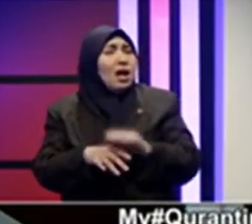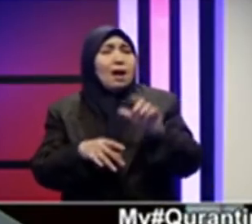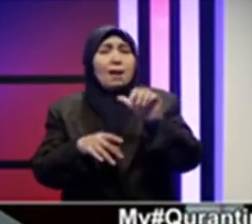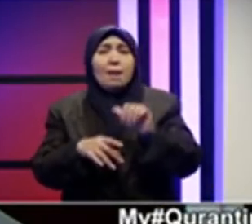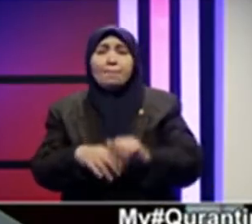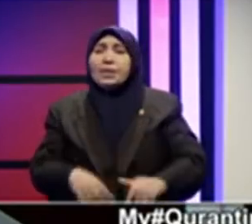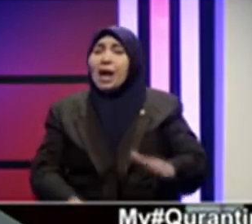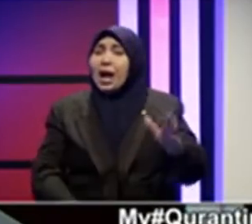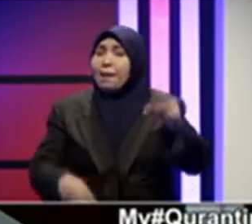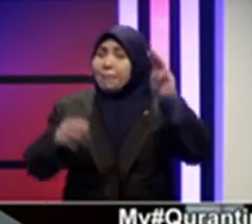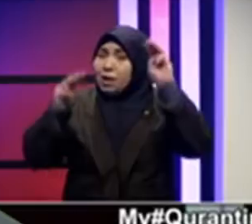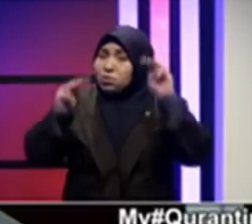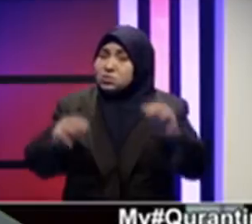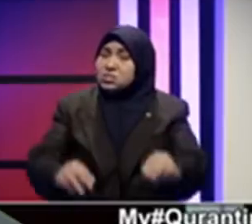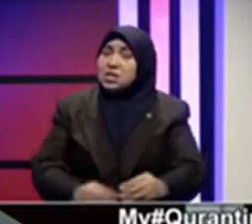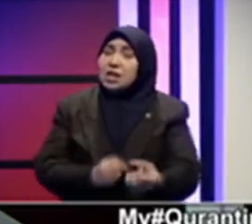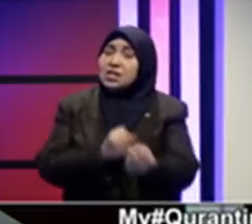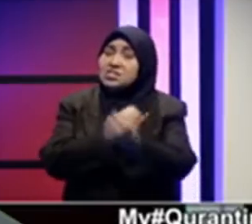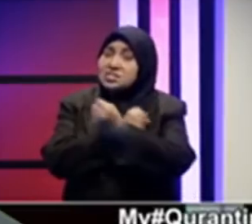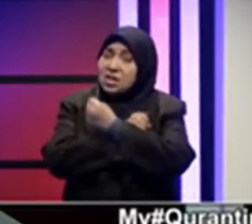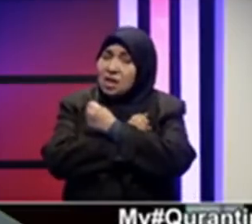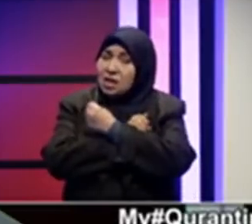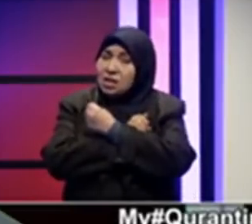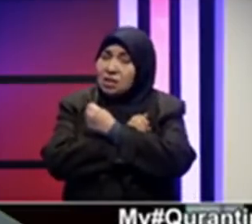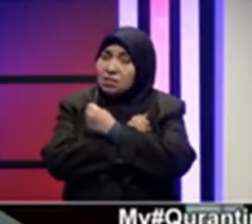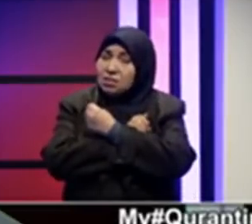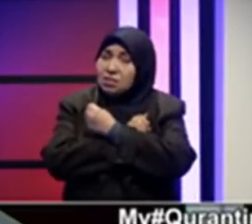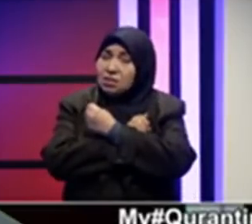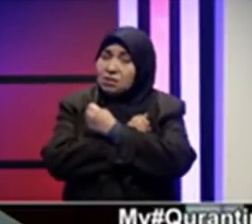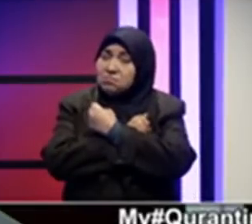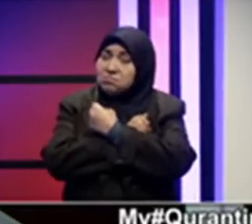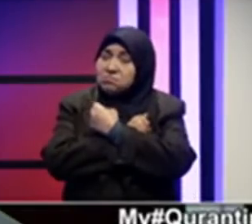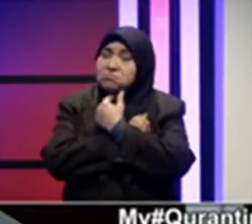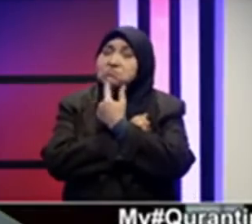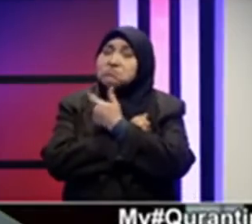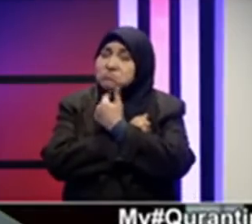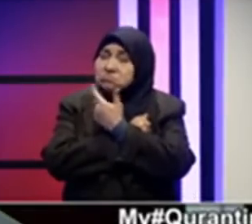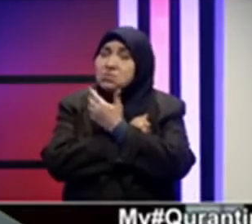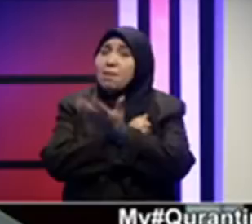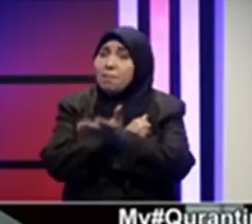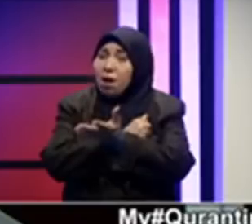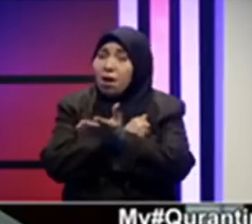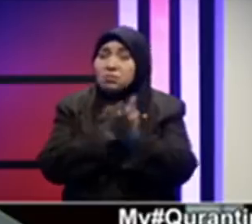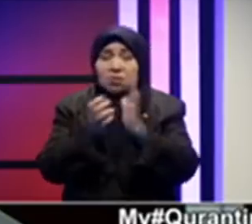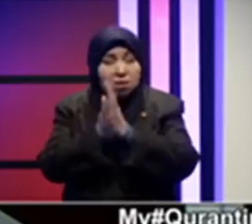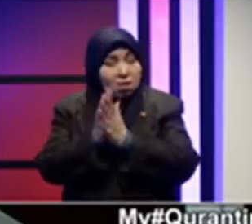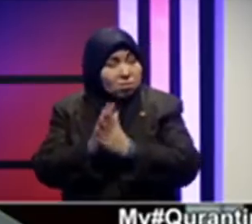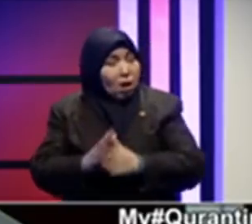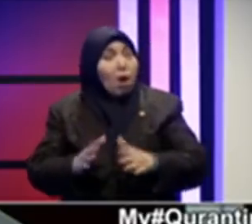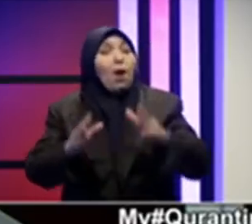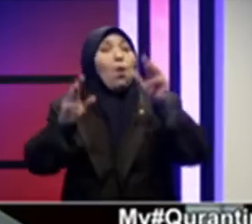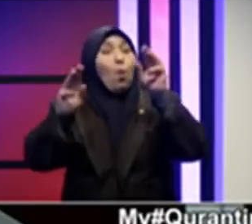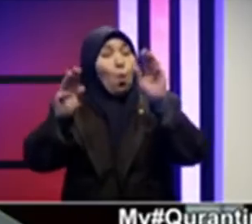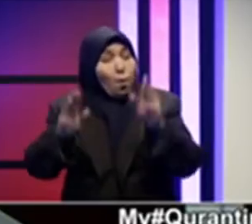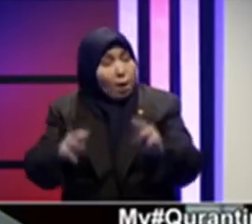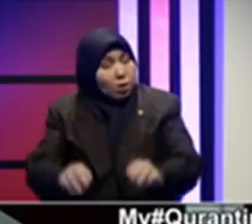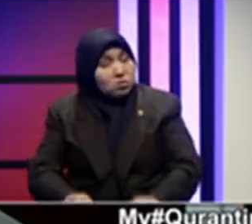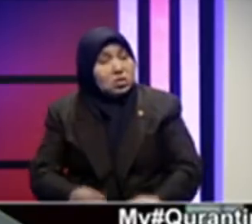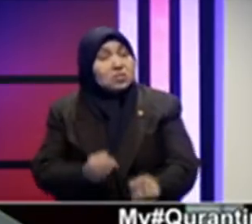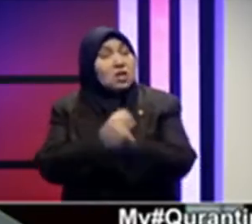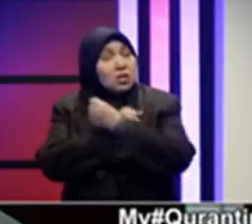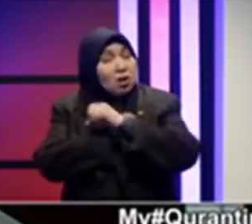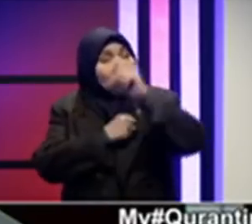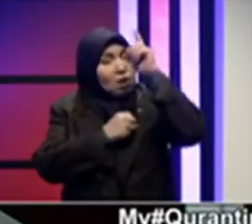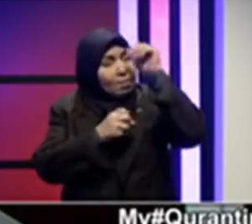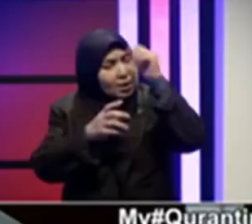adalah hamba yang disayangi, iaitu pada ayat 69 alladzina amanu, mereka itu beriman dengan ayat-ayat kami, dengan Al-Quran,